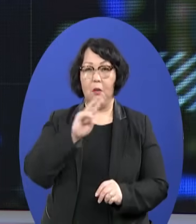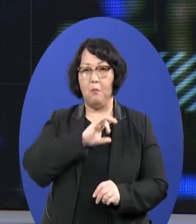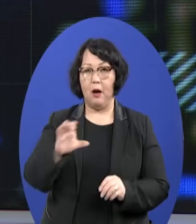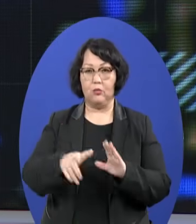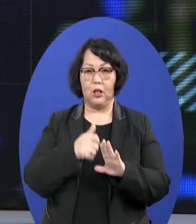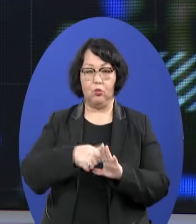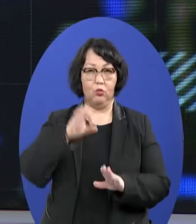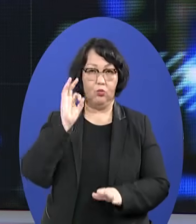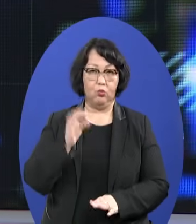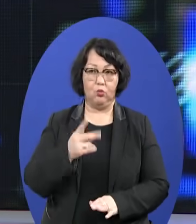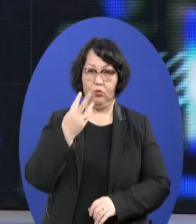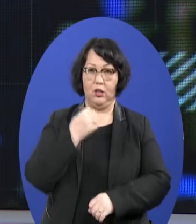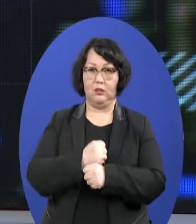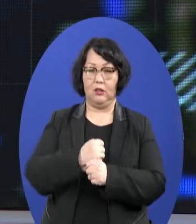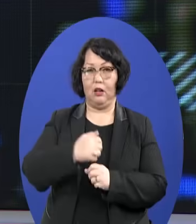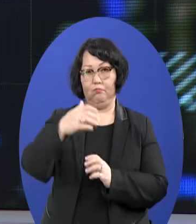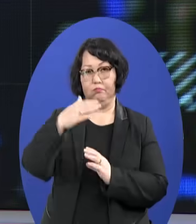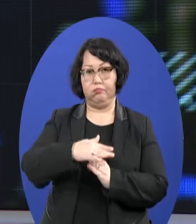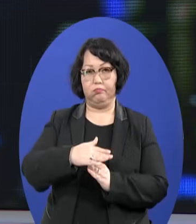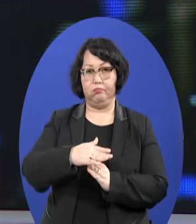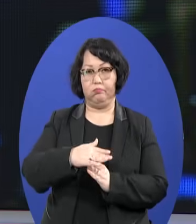үйл ажиллагааг нь доголдсоор байна.